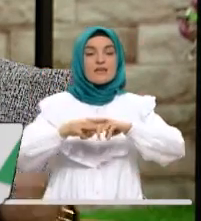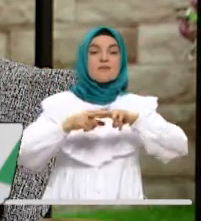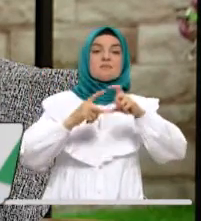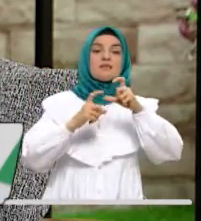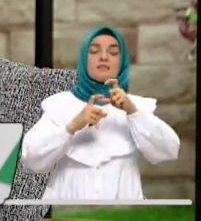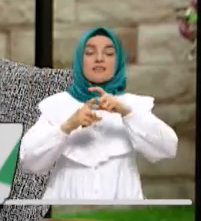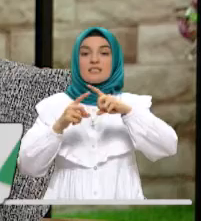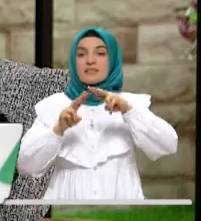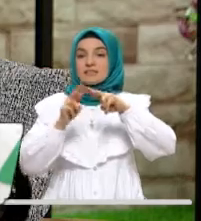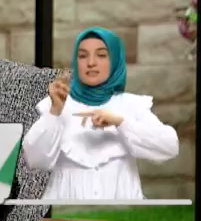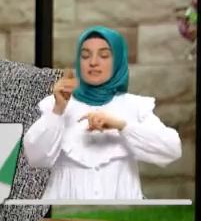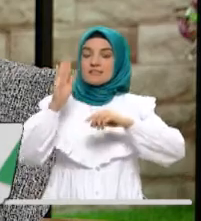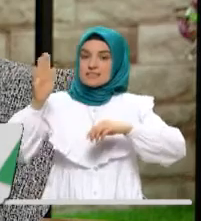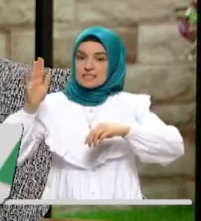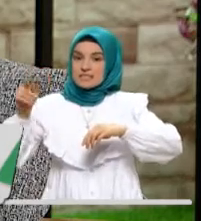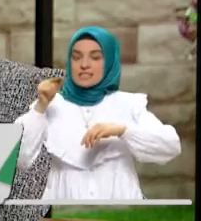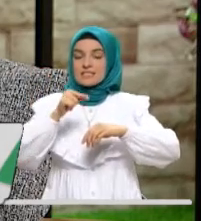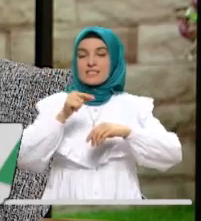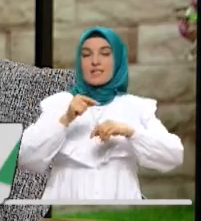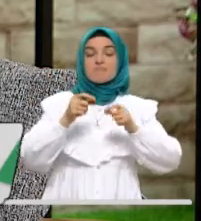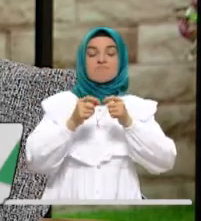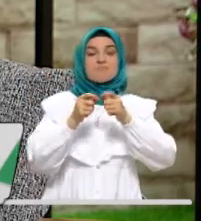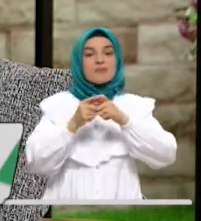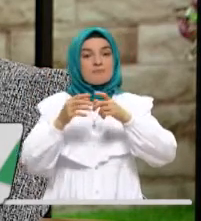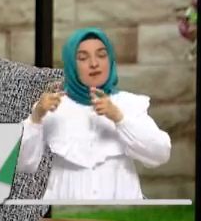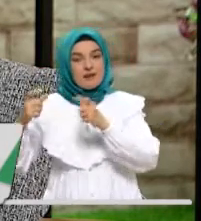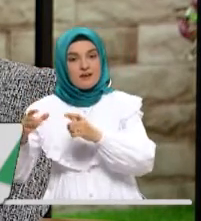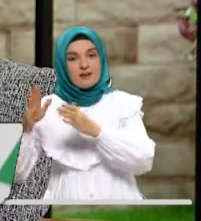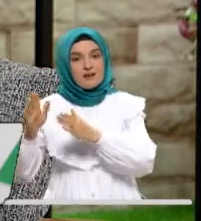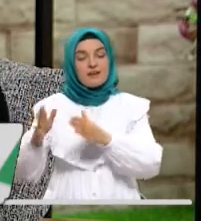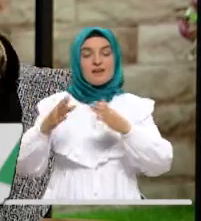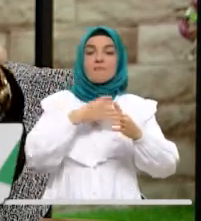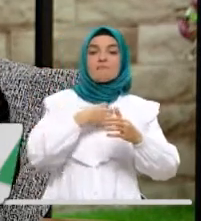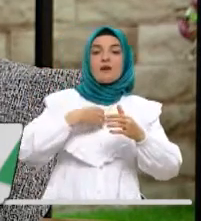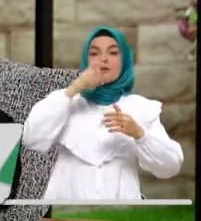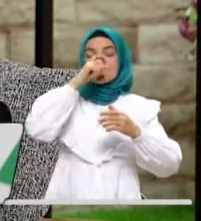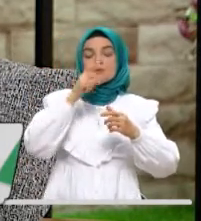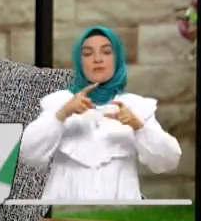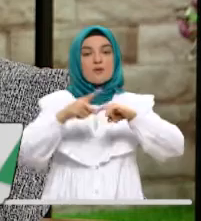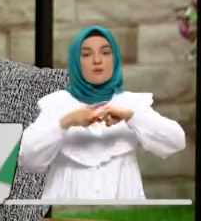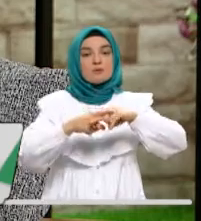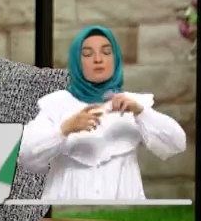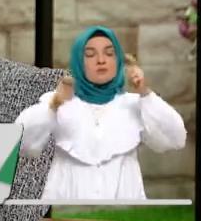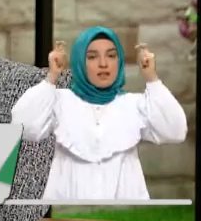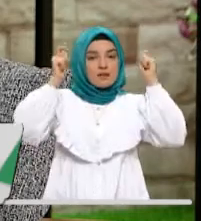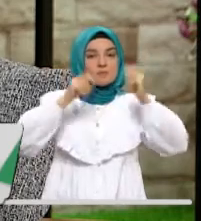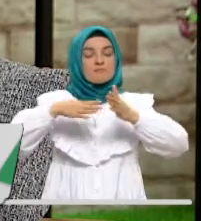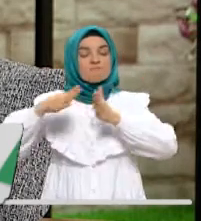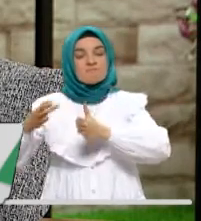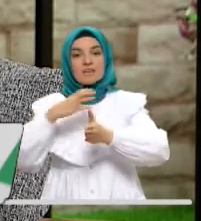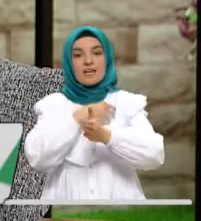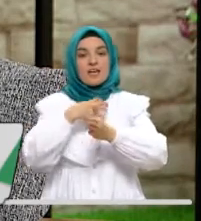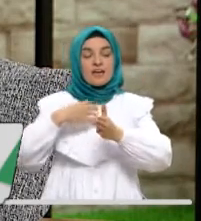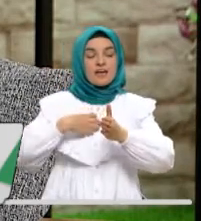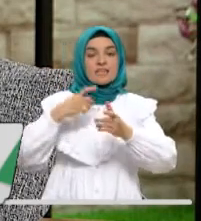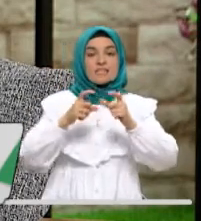Sultan Külliyesi. Az aşağı tarafta Bezmi Alem. Biraz yukarıda Pertevniyal Valide Sultan. Hürrem Sultan Hamamı. Aşağı inelim iki validenin işte